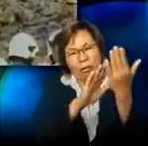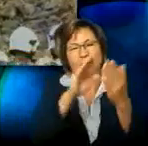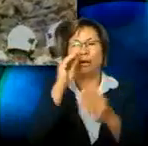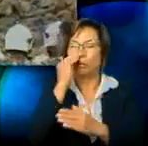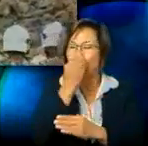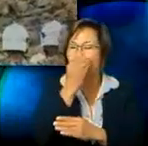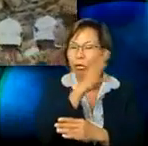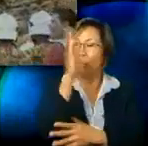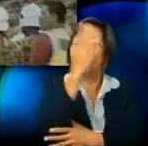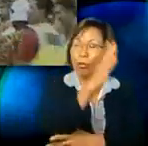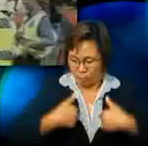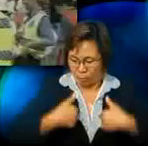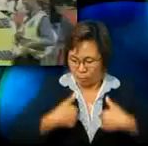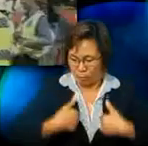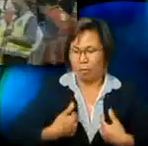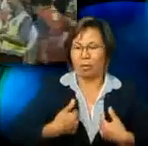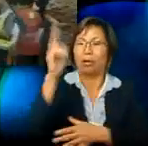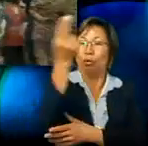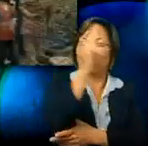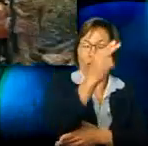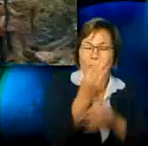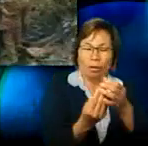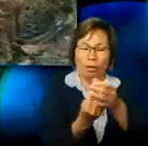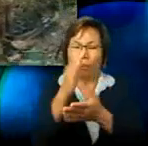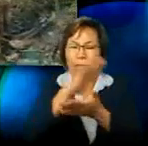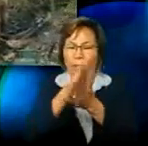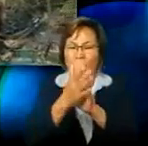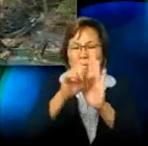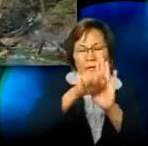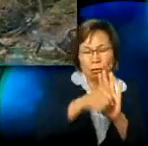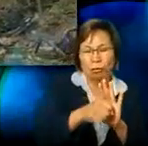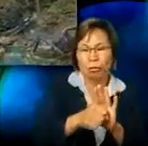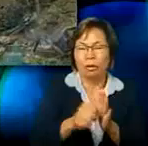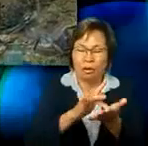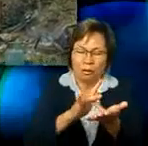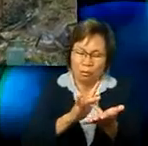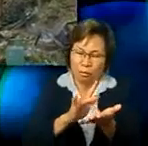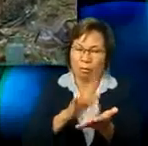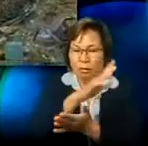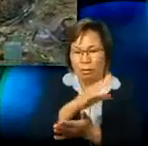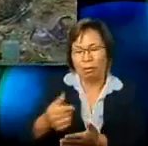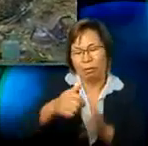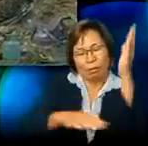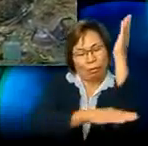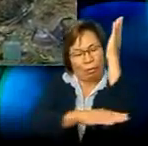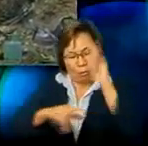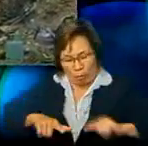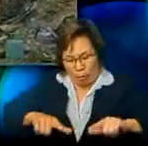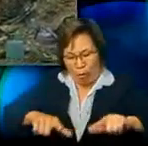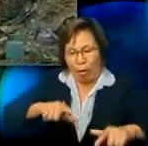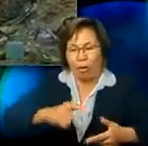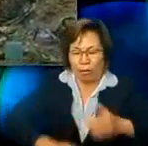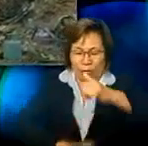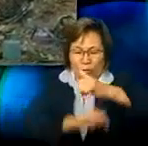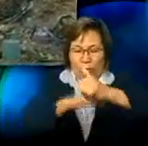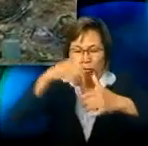terhadap flora dan fauna serta hasil hutan seperti herba yang menjadi sumber penawar kesakitan dan juga balak yang banyak